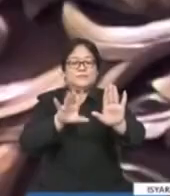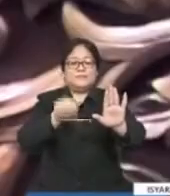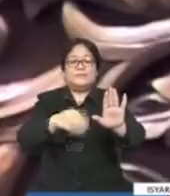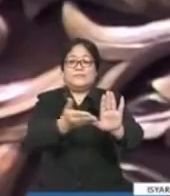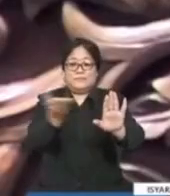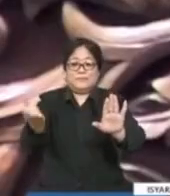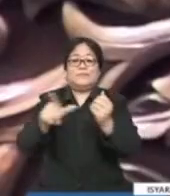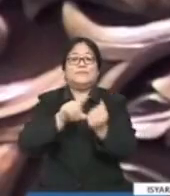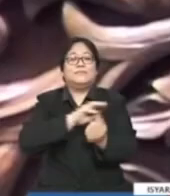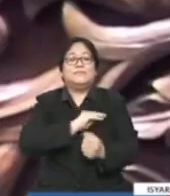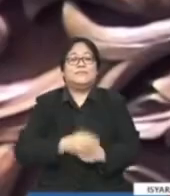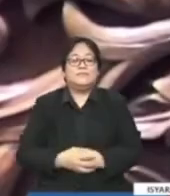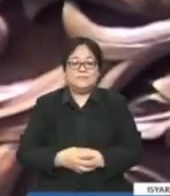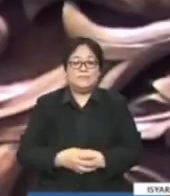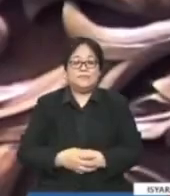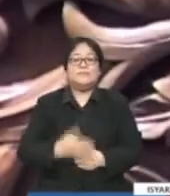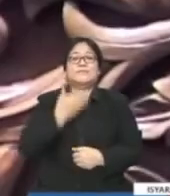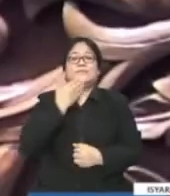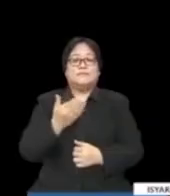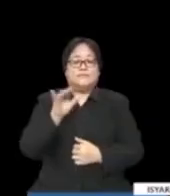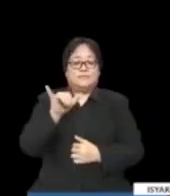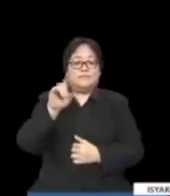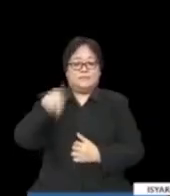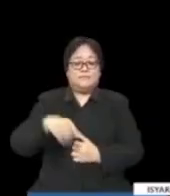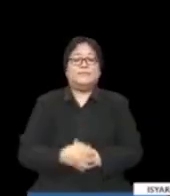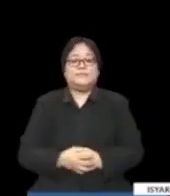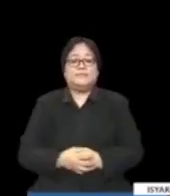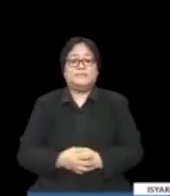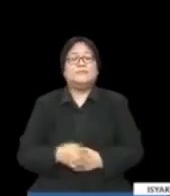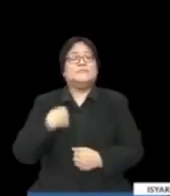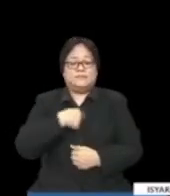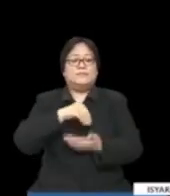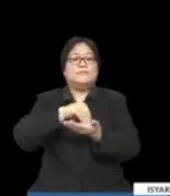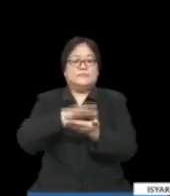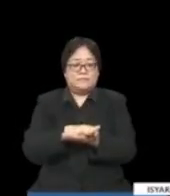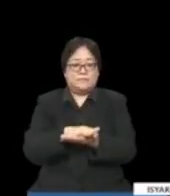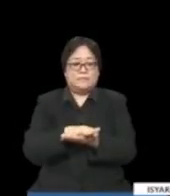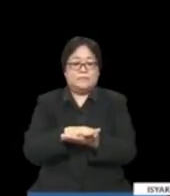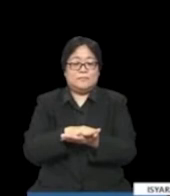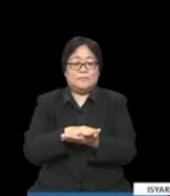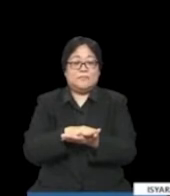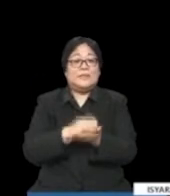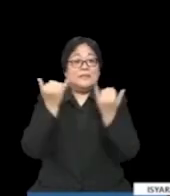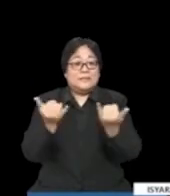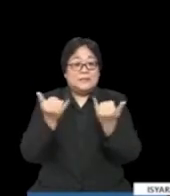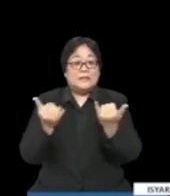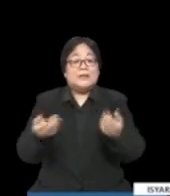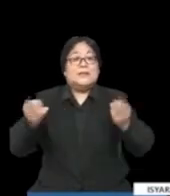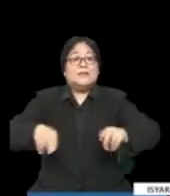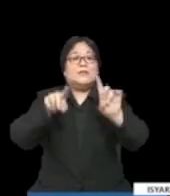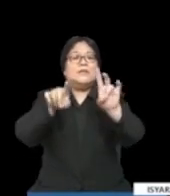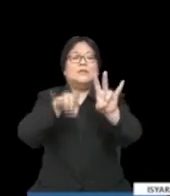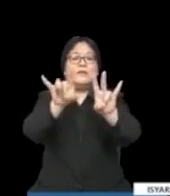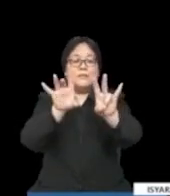Berhormat. Silakan, Yang Berhormat Timbalan Menteri. Terima kasih Tan Sri, betul. Okey, kita muktamadkan yang sekarang ini